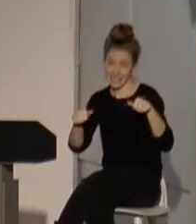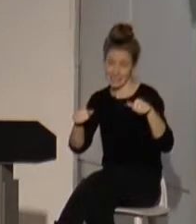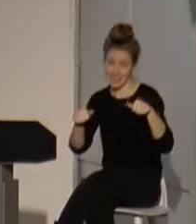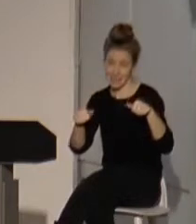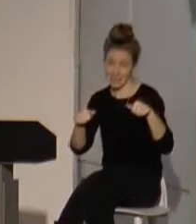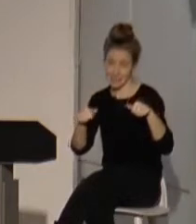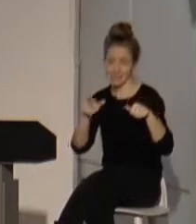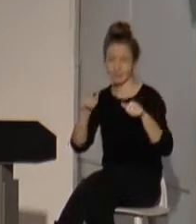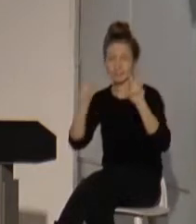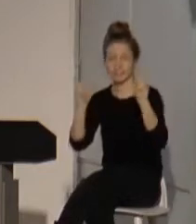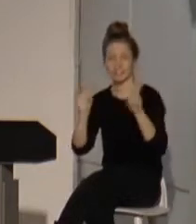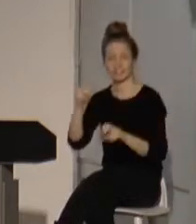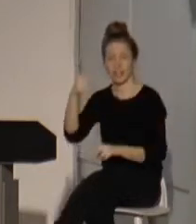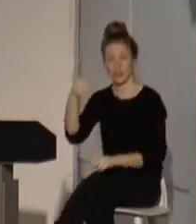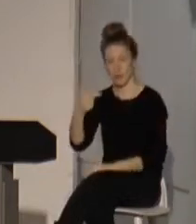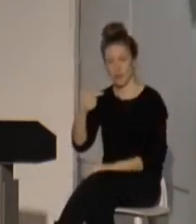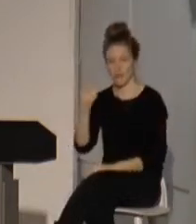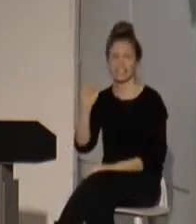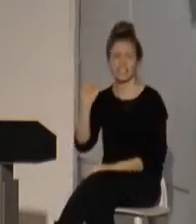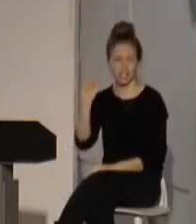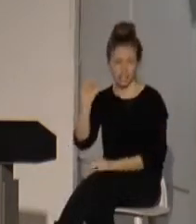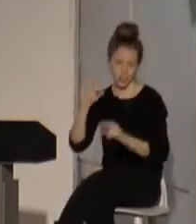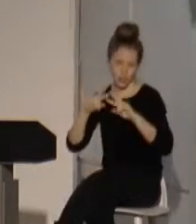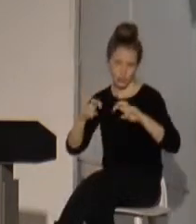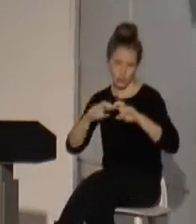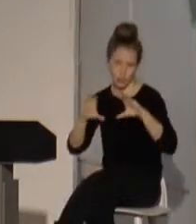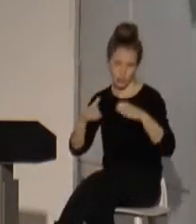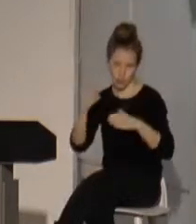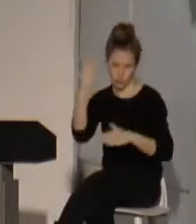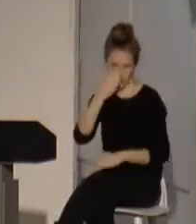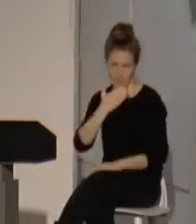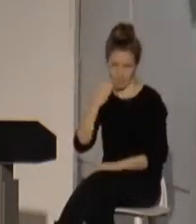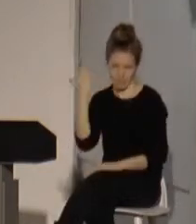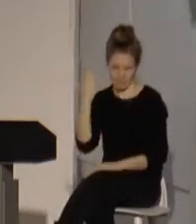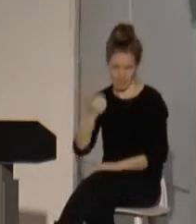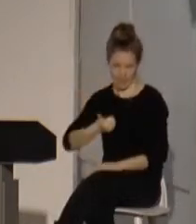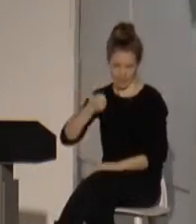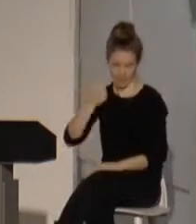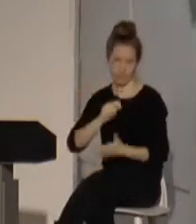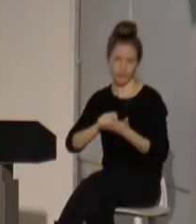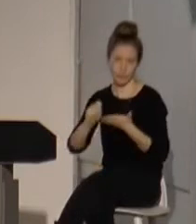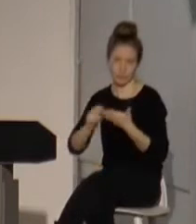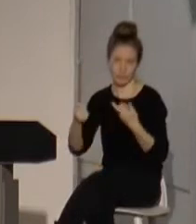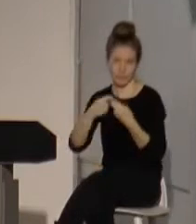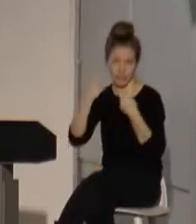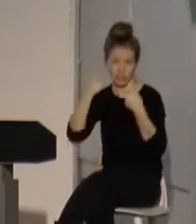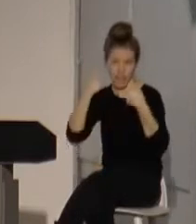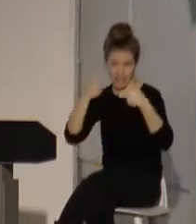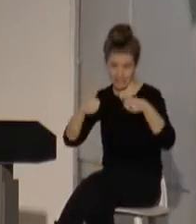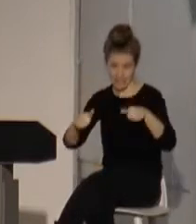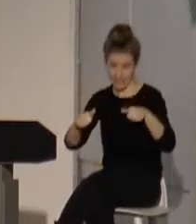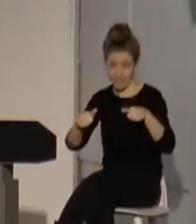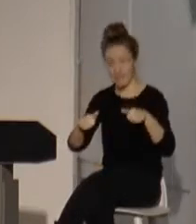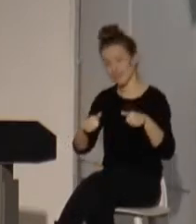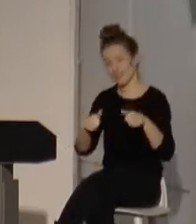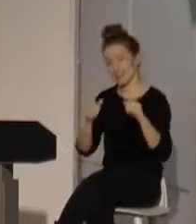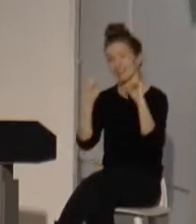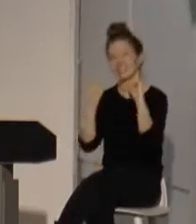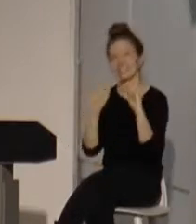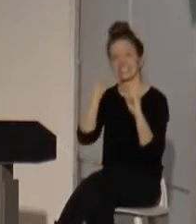וכאן יש ציטוט של גופמן, סוציולוג מאוד בכיר, שכתב על הסטיגמה וביסס את התיאוריה